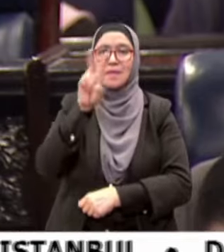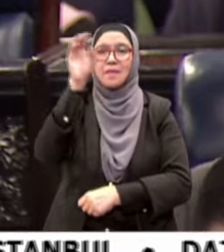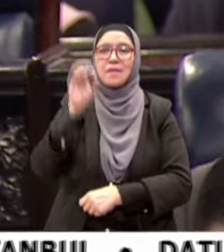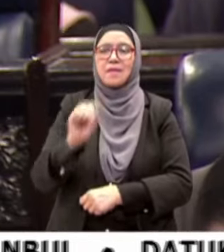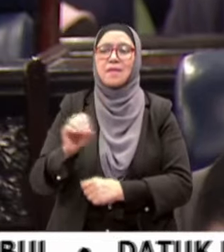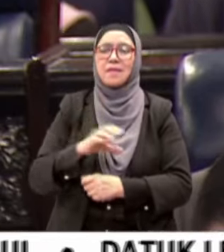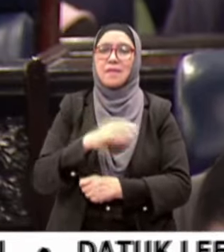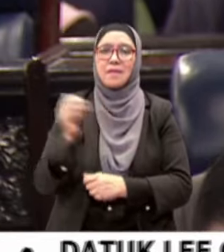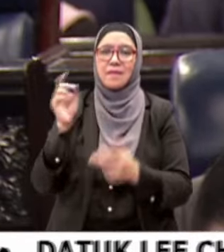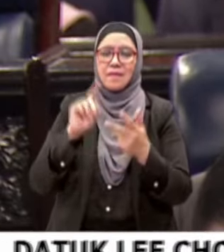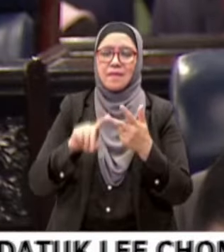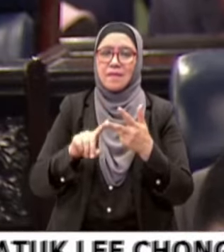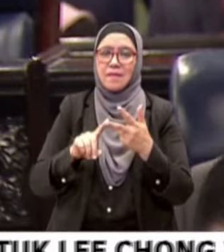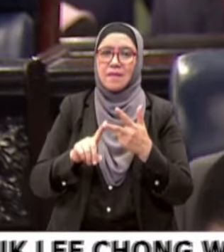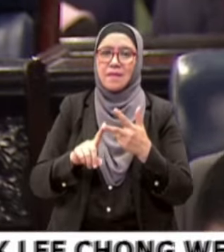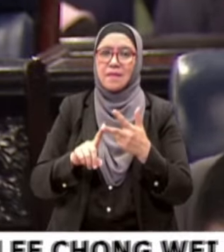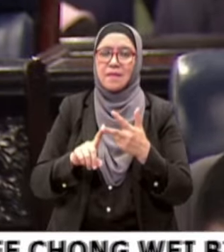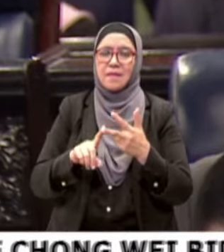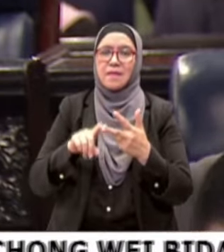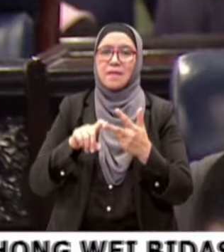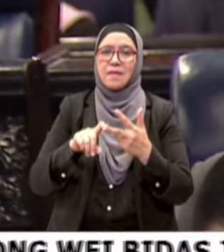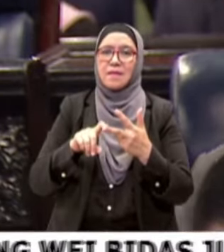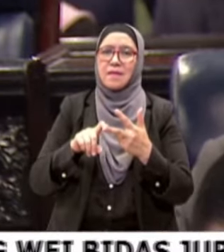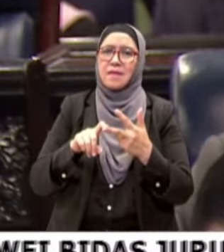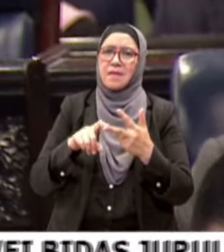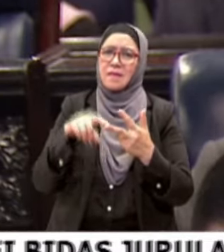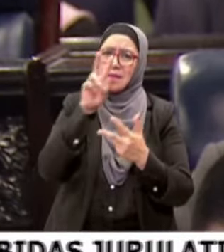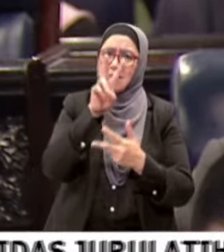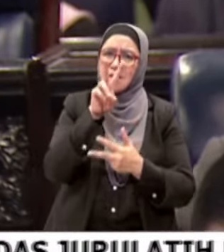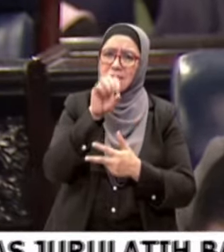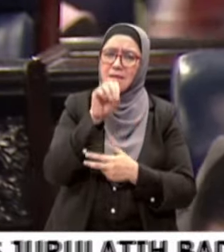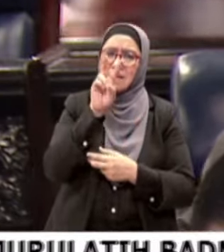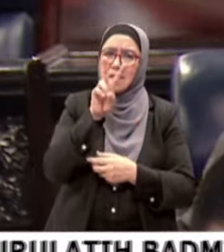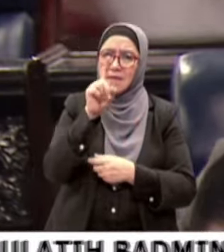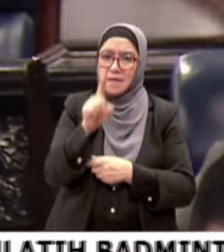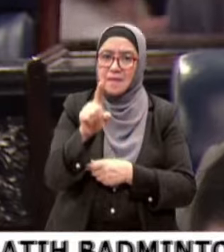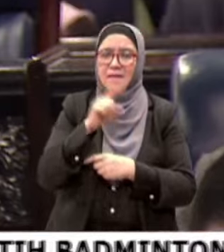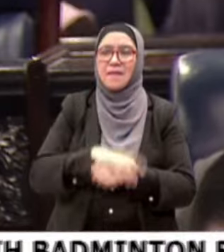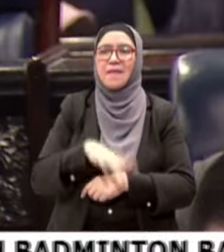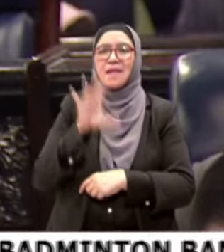dan tahun 2021 87